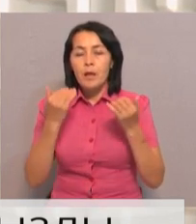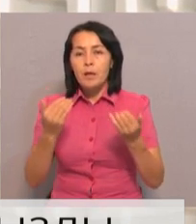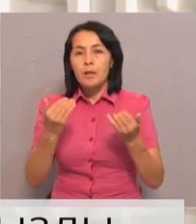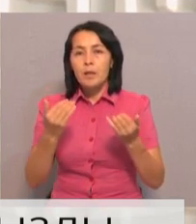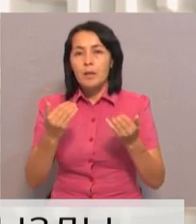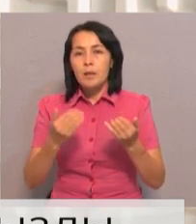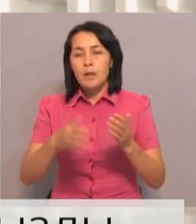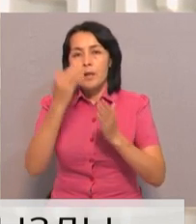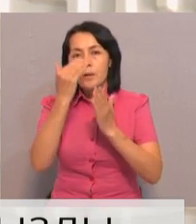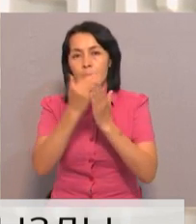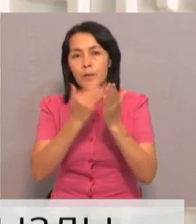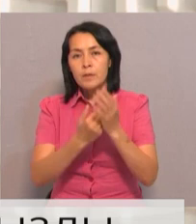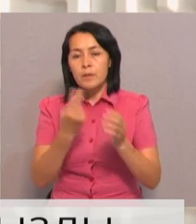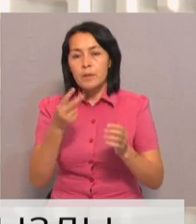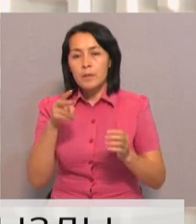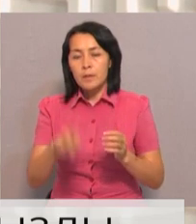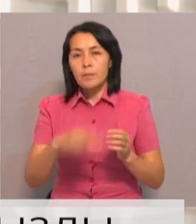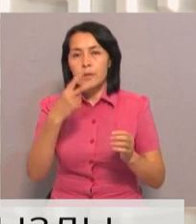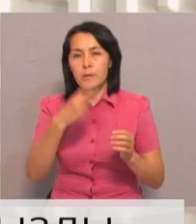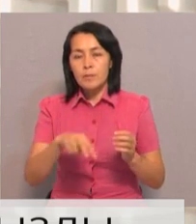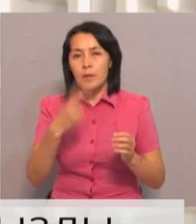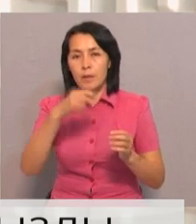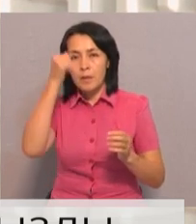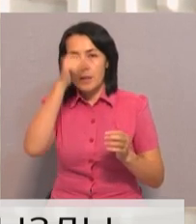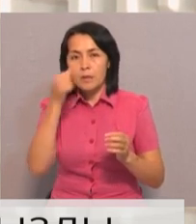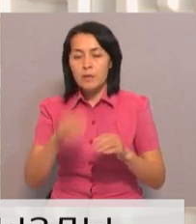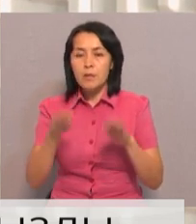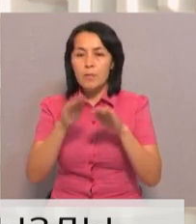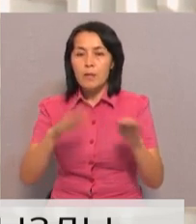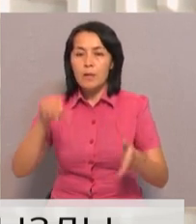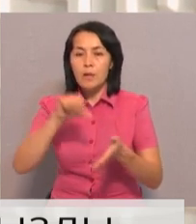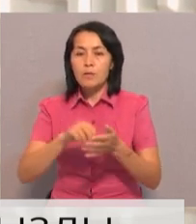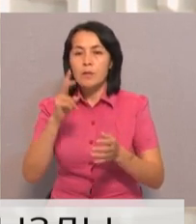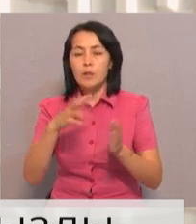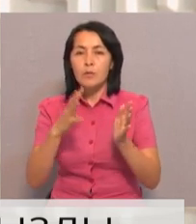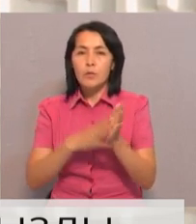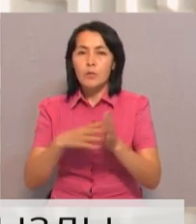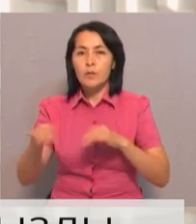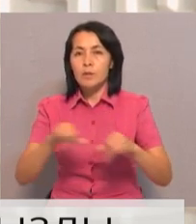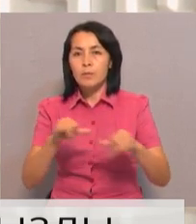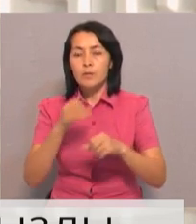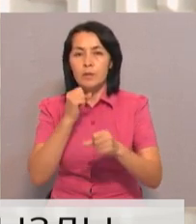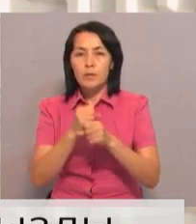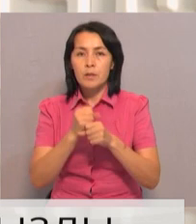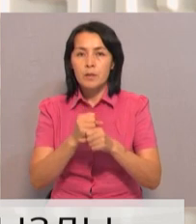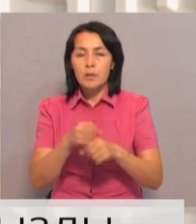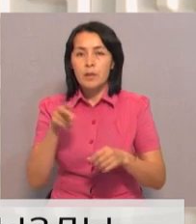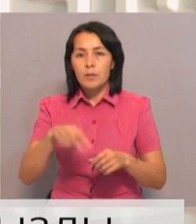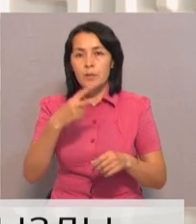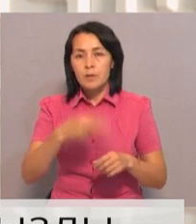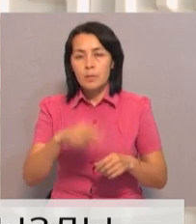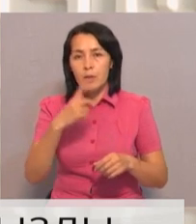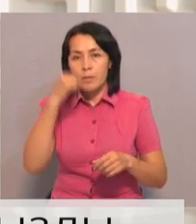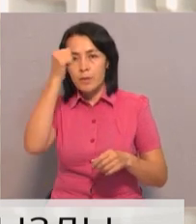органдарының ресми дерегіне сәйкес 2022 жылы балаларға қатысты 209 қылмыс жасалған,